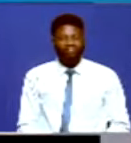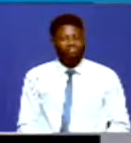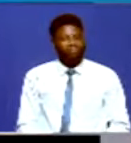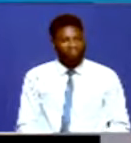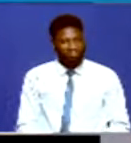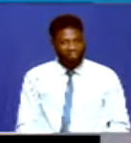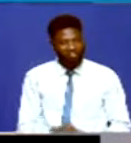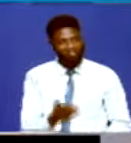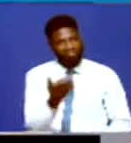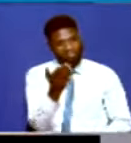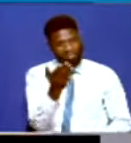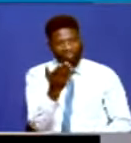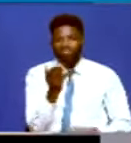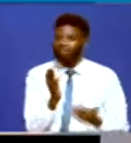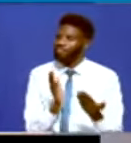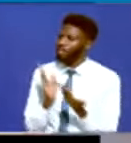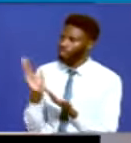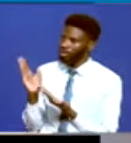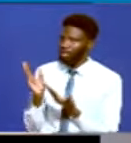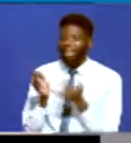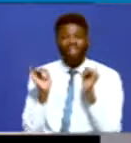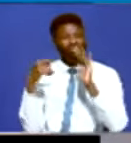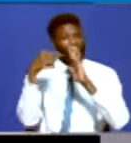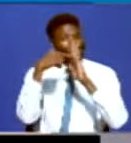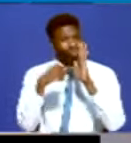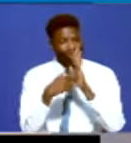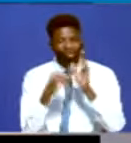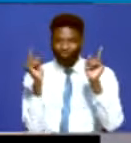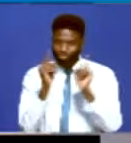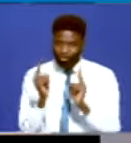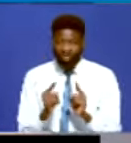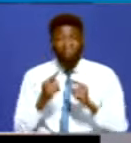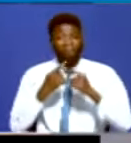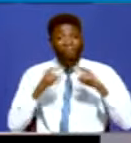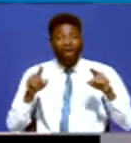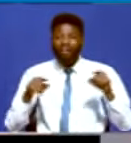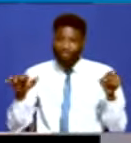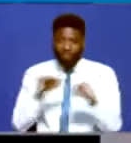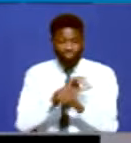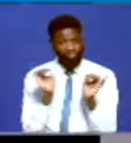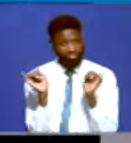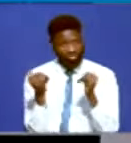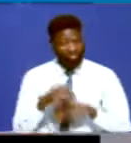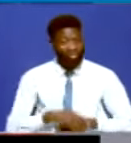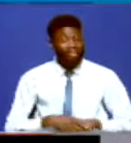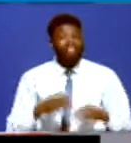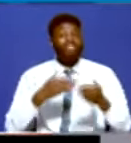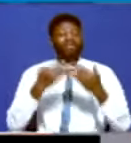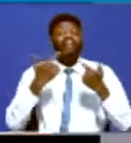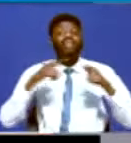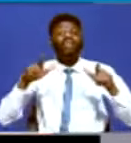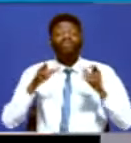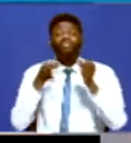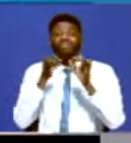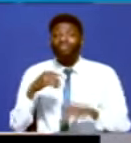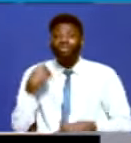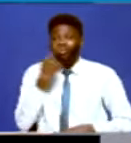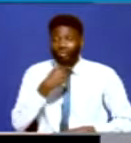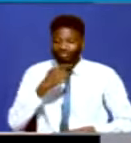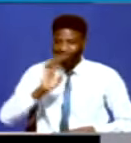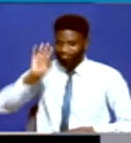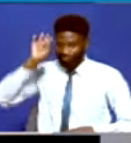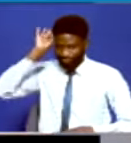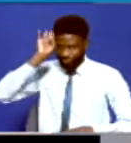Naam, hizo zilikuwa vidokezo, taarifa kamili, lakini kwanza kabisa mwenzangu wa lugha ya ishara anaitwa Byron Abuli.